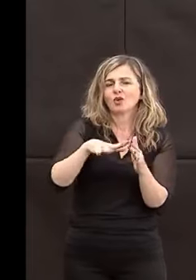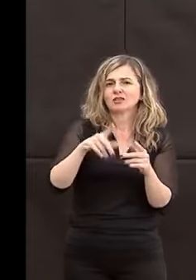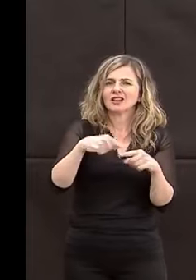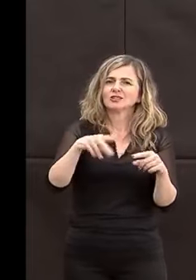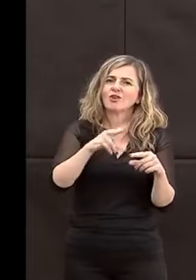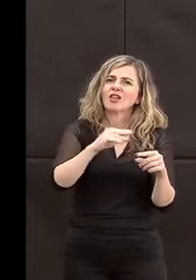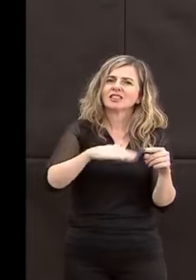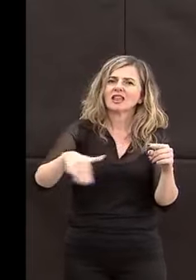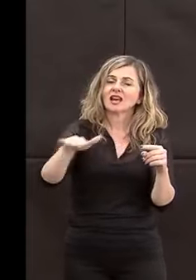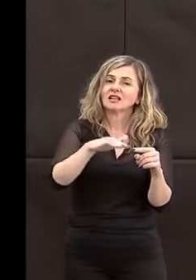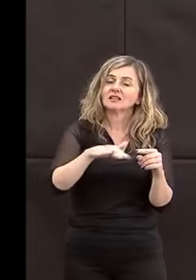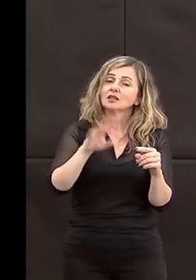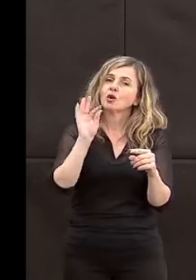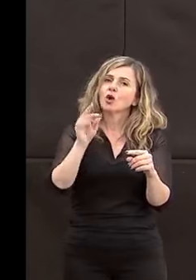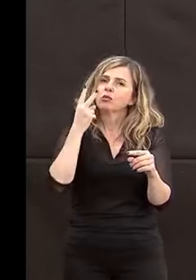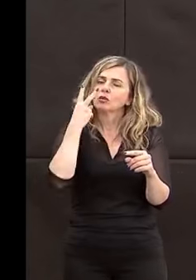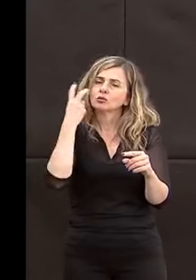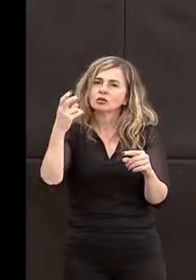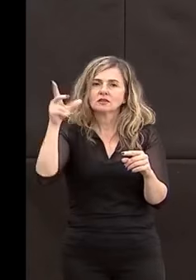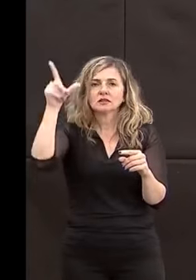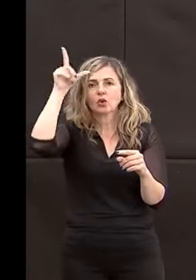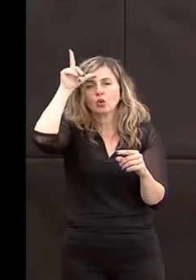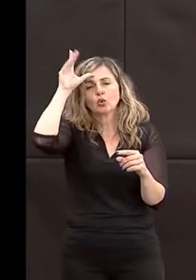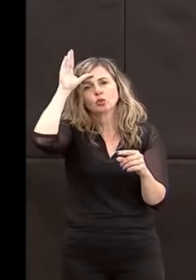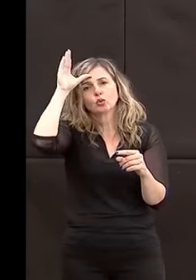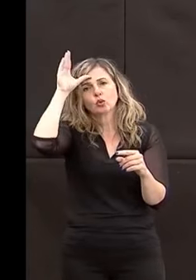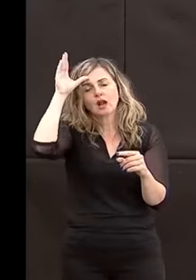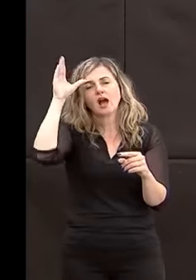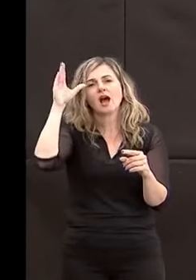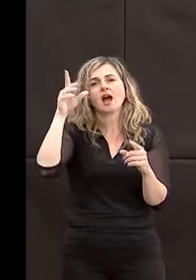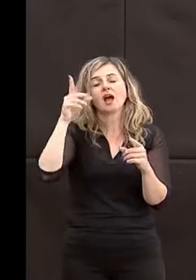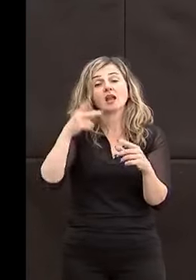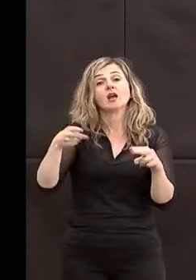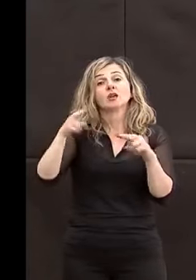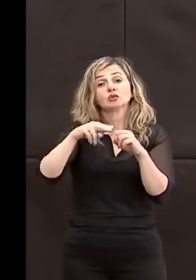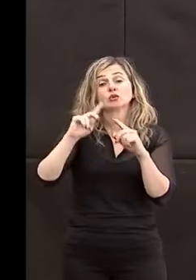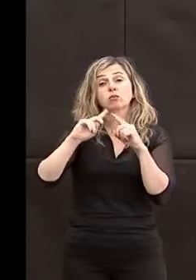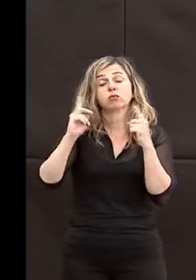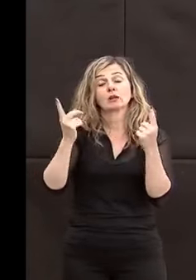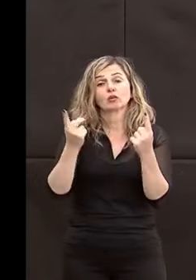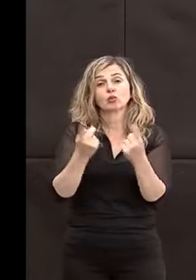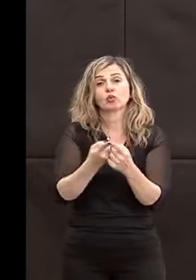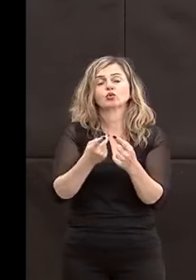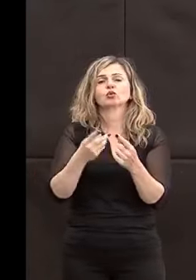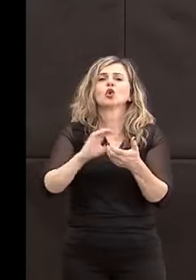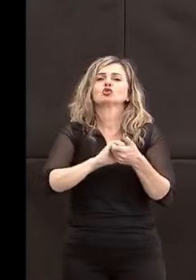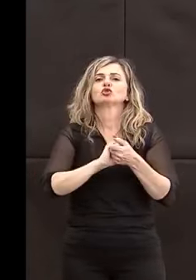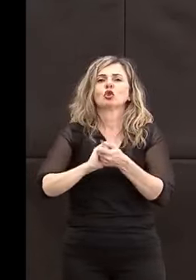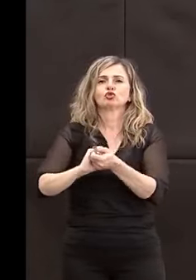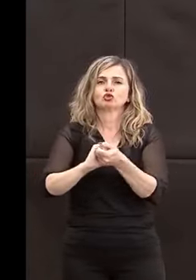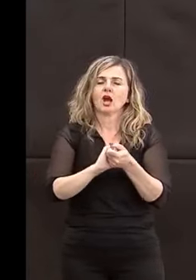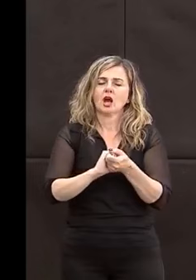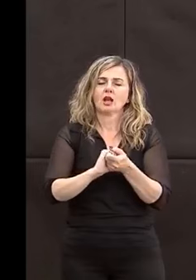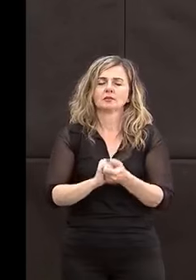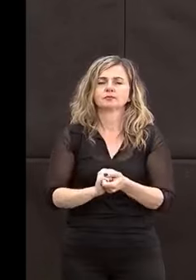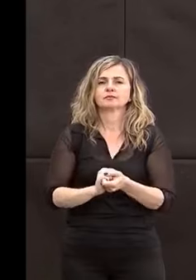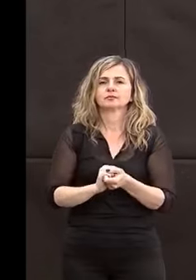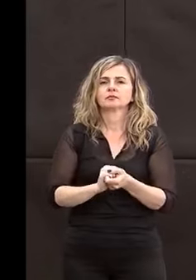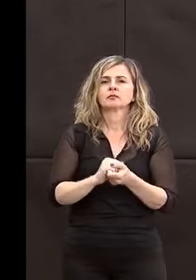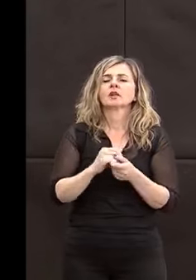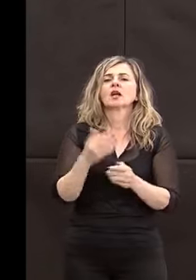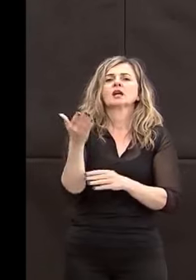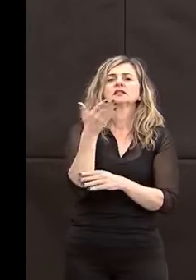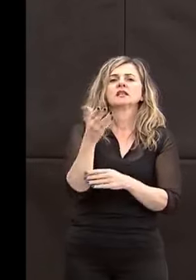trentino sia da un punto di vista culturale non perdendo di dire anche e soprattutto e soprattutto sociale per quanto riguarda i servizi